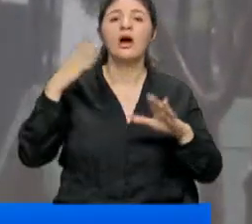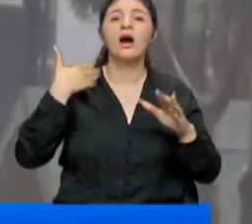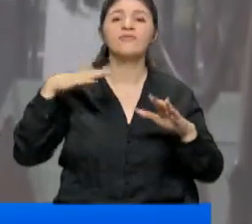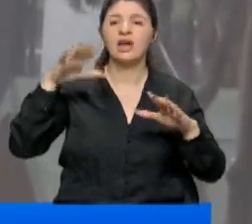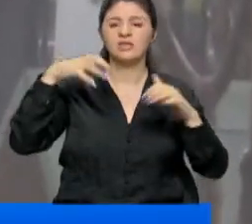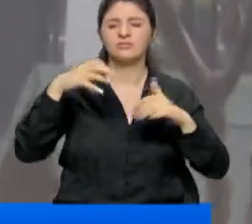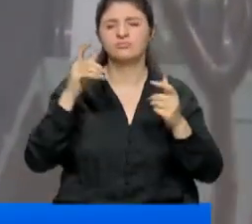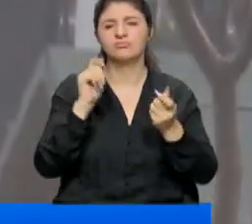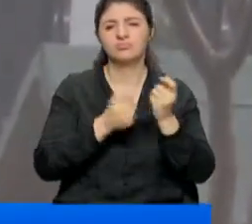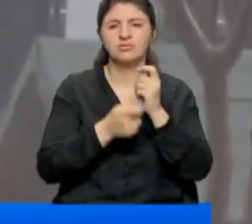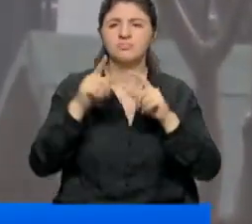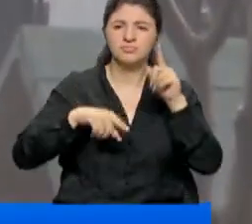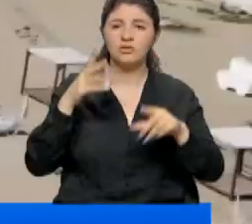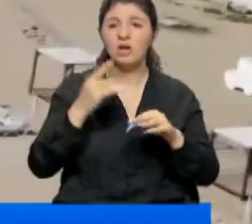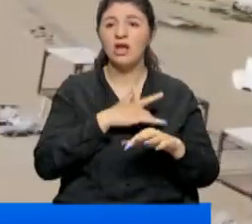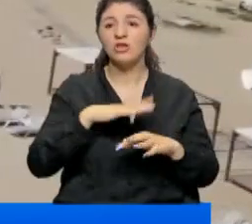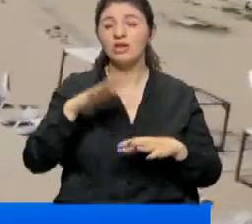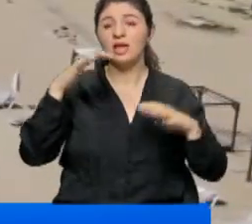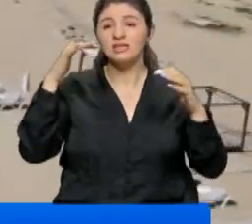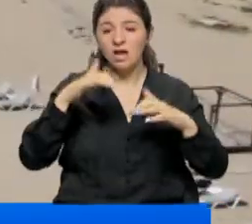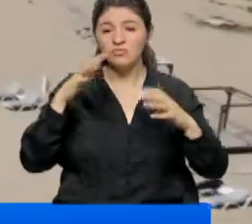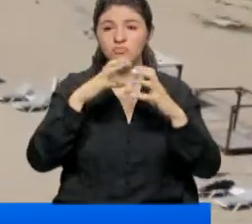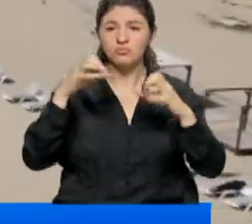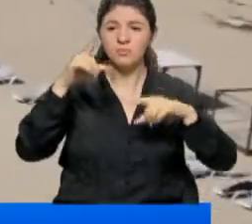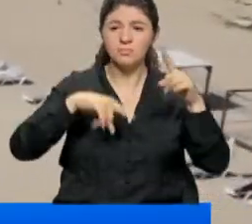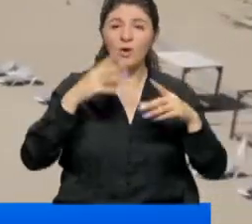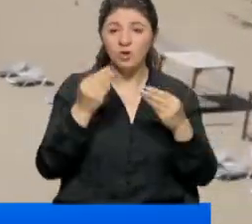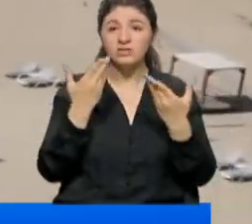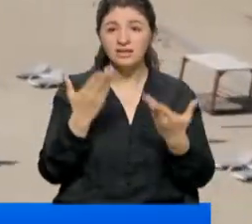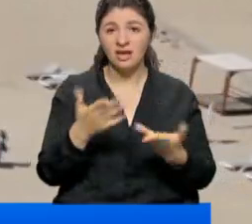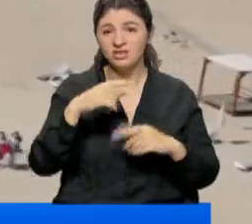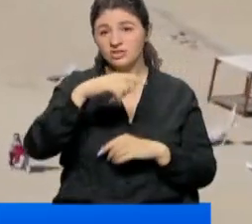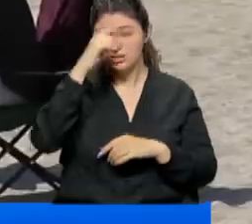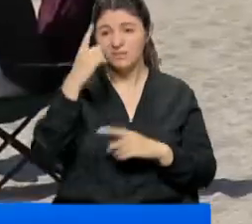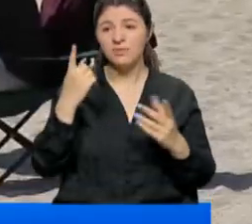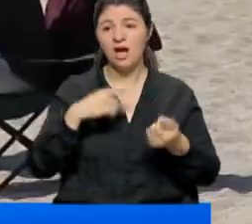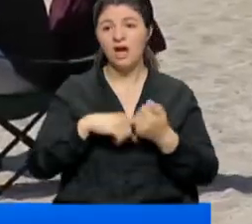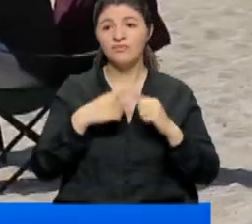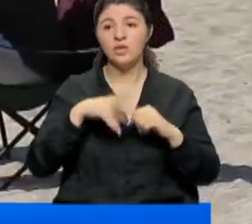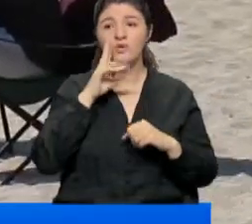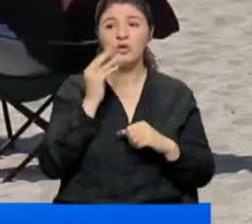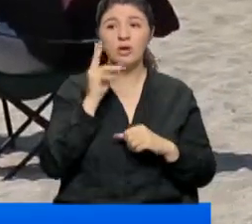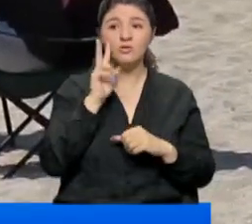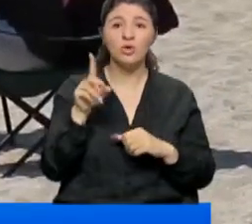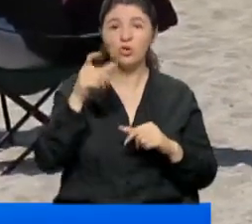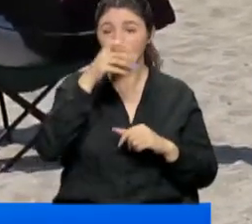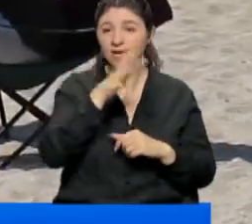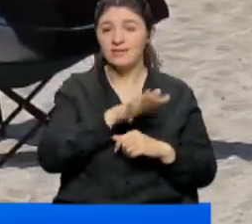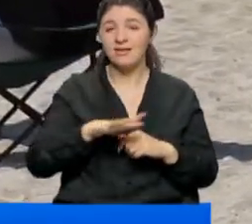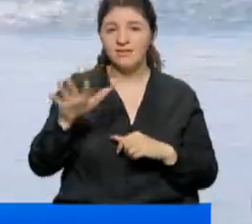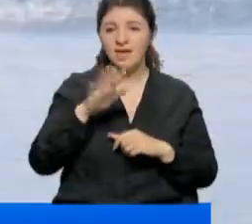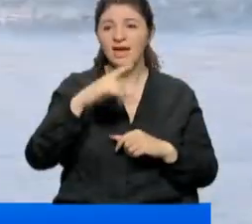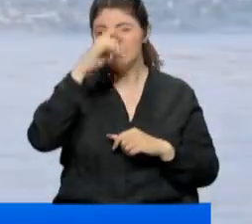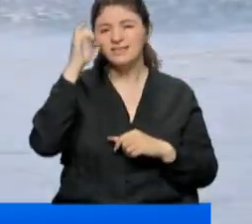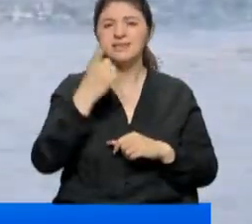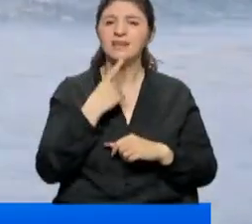yağış geçişleri neler olacak Anadolu'da yer yer yağış ve Bulut geçişleri yaşanacak olsa da sıcak bir hafta sonu olacağı benziyor Yurt genelinde